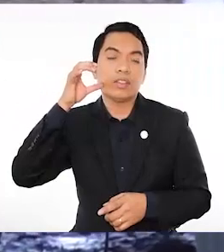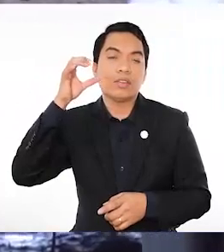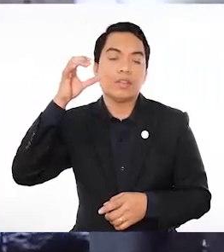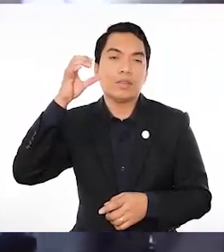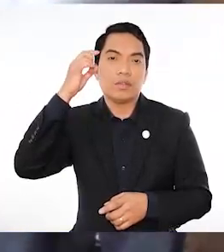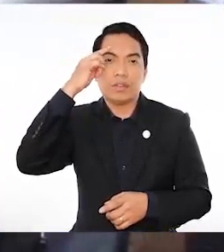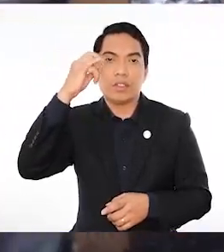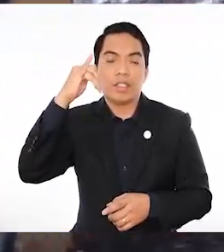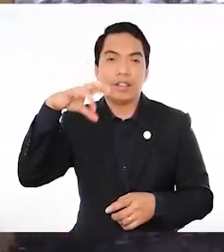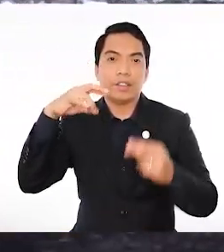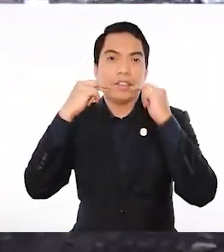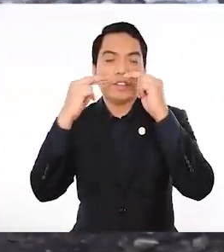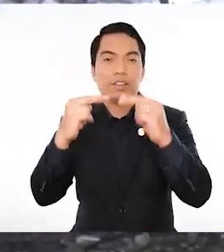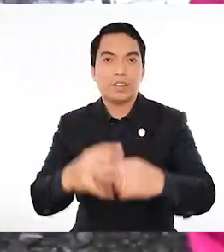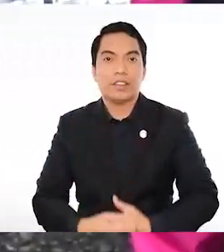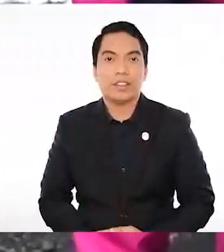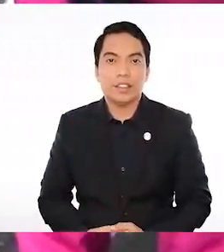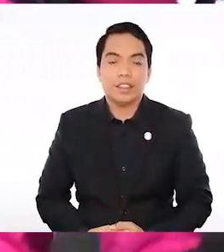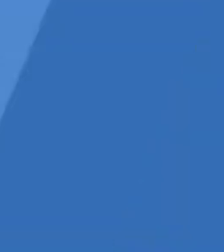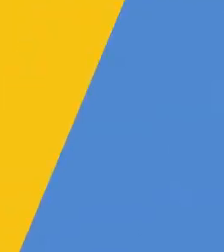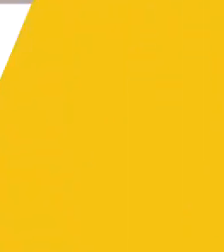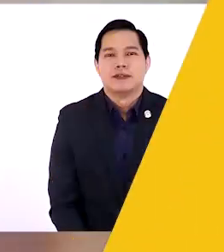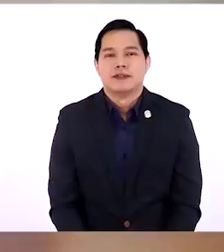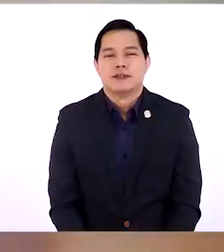ni Cristo News Network.